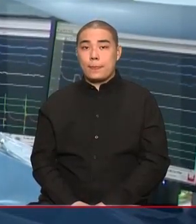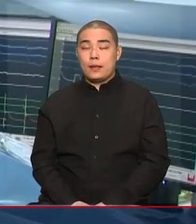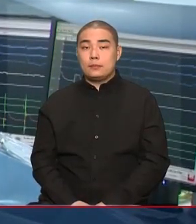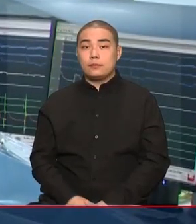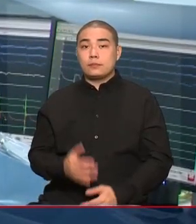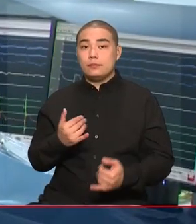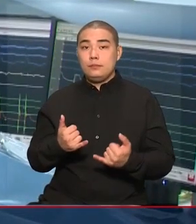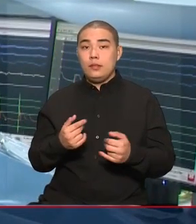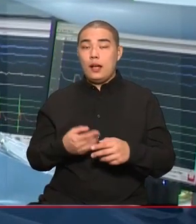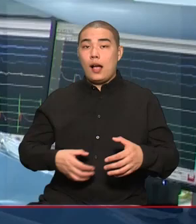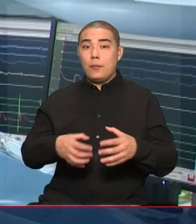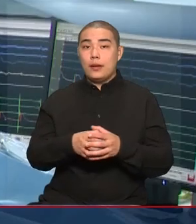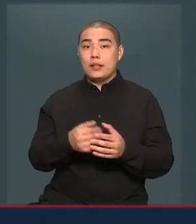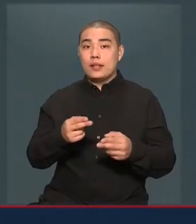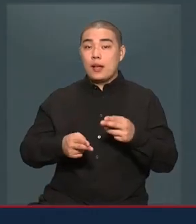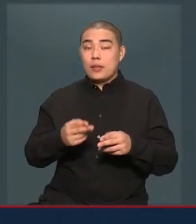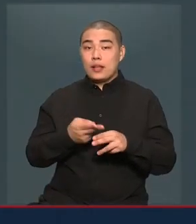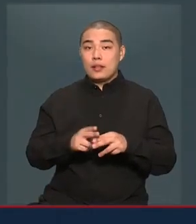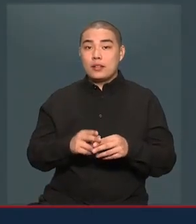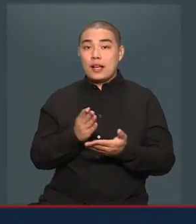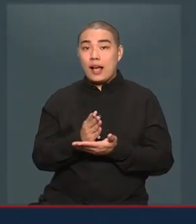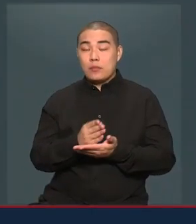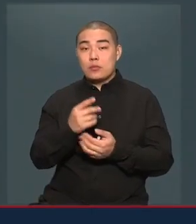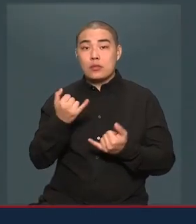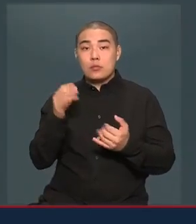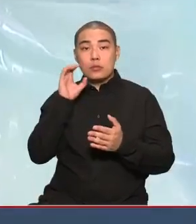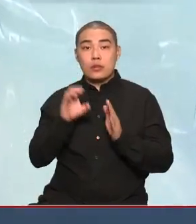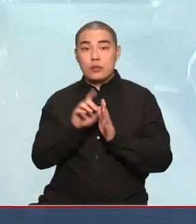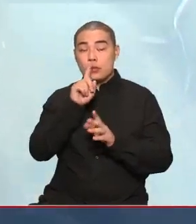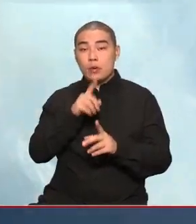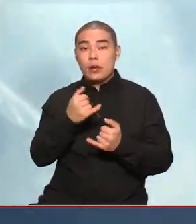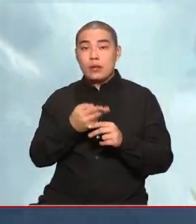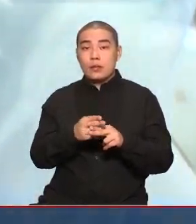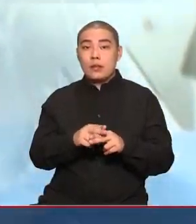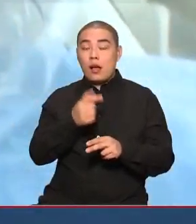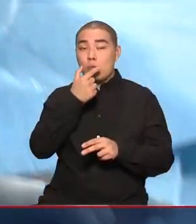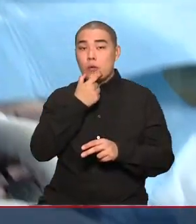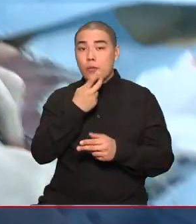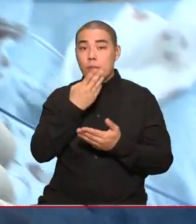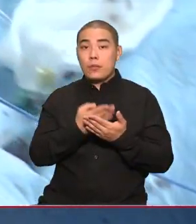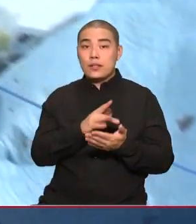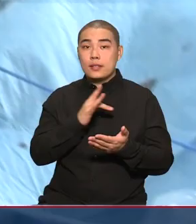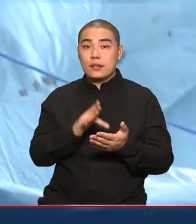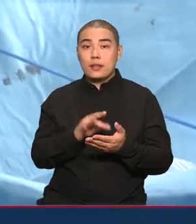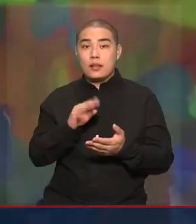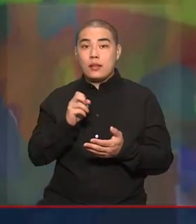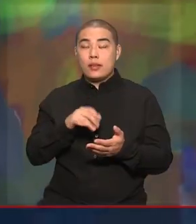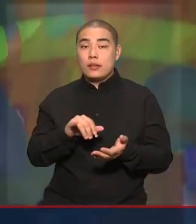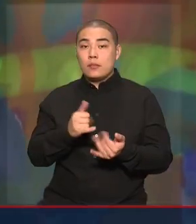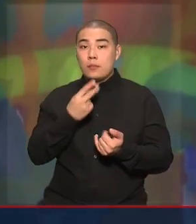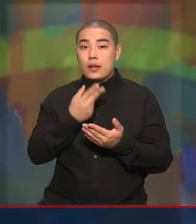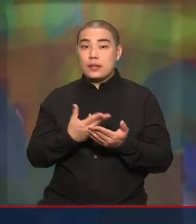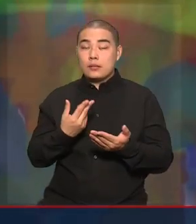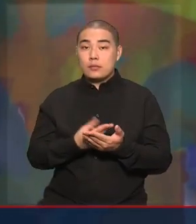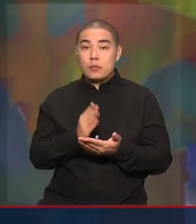Команды «Скальпель» сегодня мы не услышим. Доктор Артур Абдымамунов аккуратно пунктирует центральные сосуды и вводит катетеры.